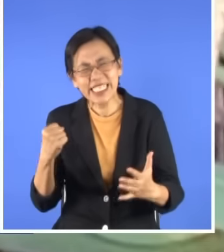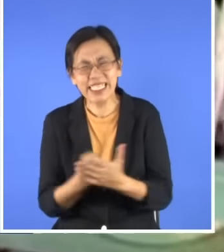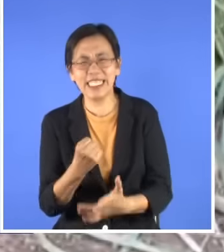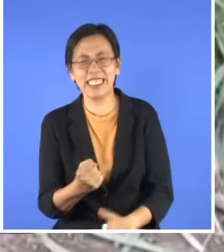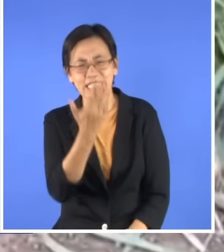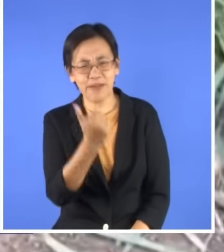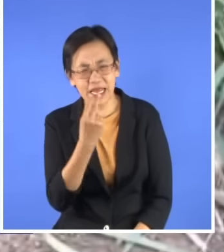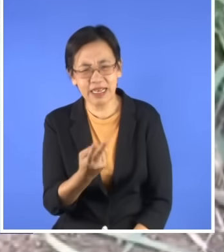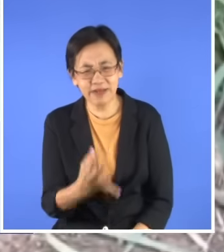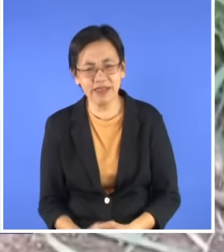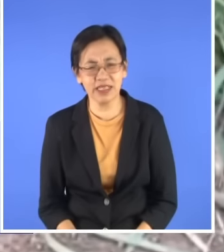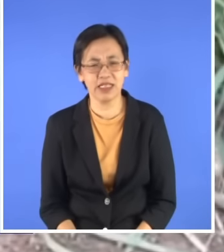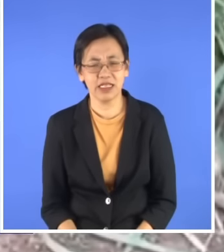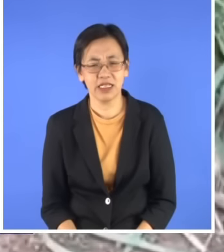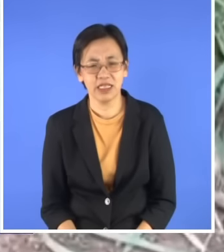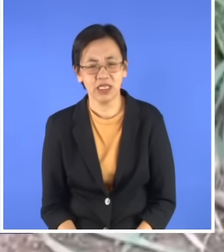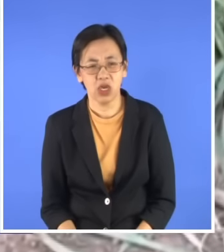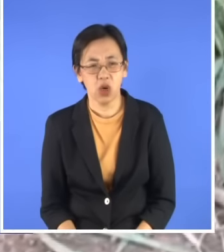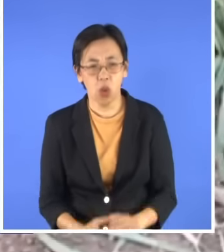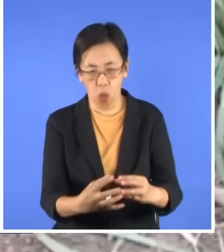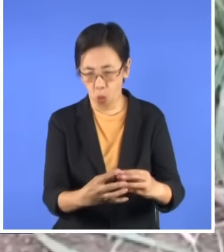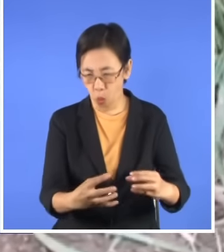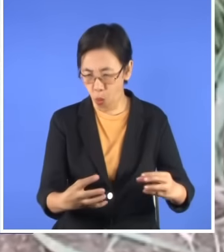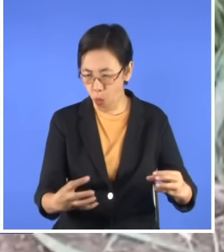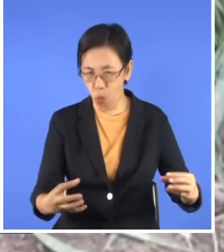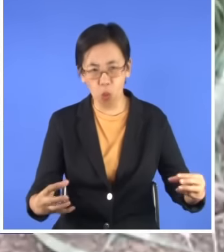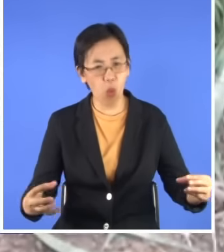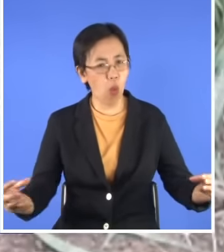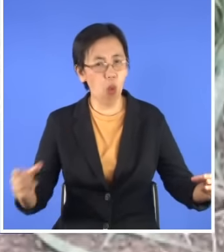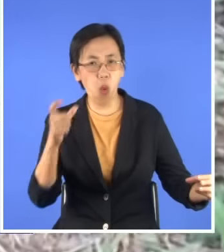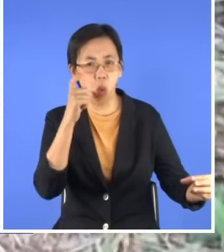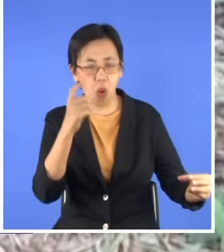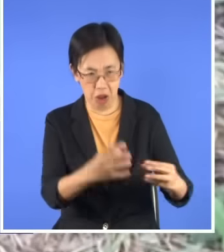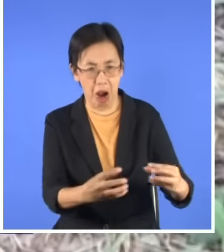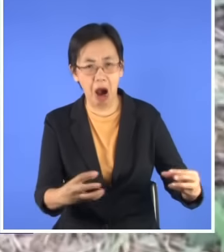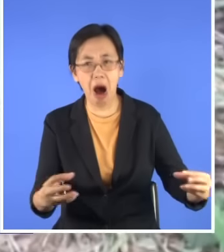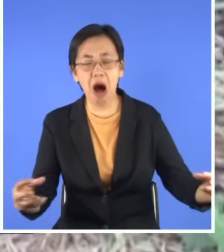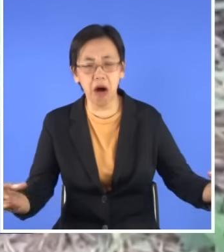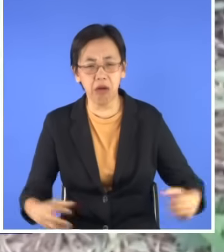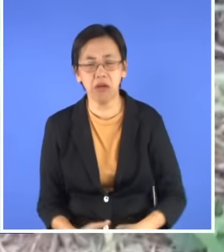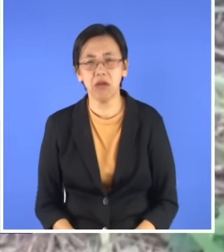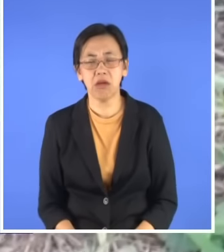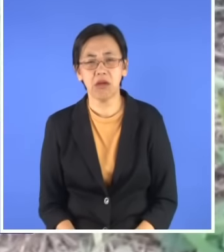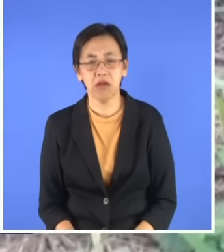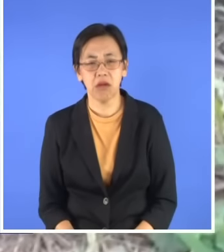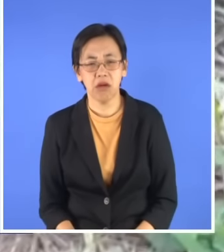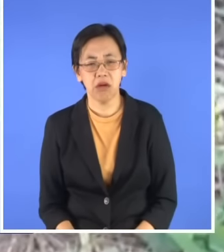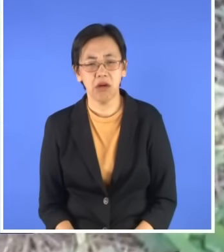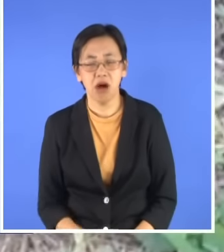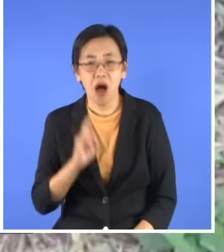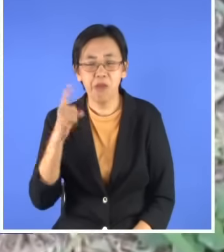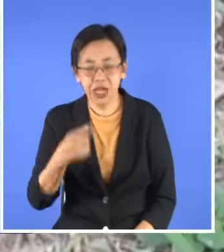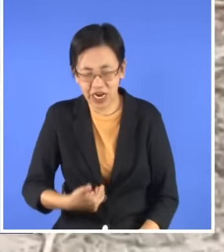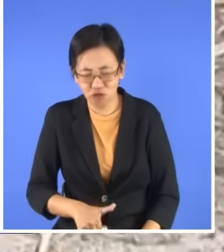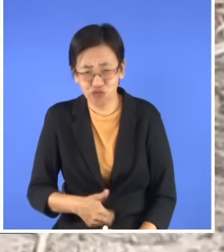ดีมันไม่ฉกนะดีวะโอ้ยตัวไม่เล็กด้วยครับ เอาไม่เล็กสิคร ับ ตัวไม่เล็กด้วยครับเน ี่ ย ไม่เล็กนะคุณเจี๊ยบนักข่าวบอกว่าเนี่ย